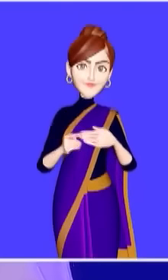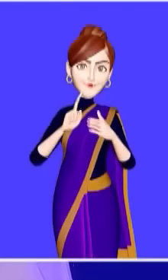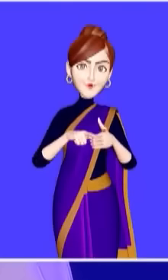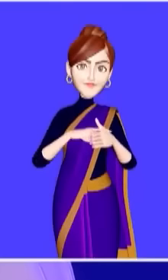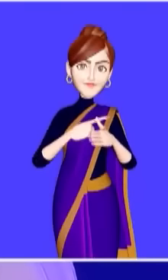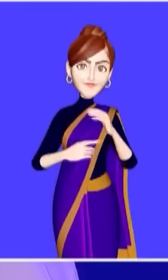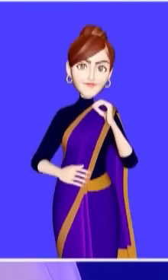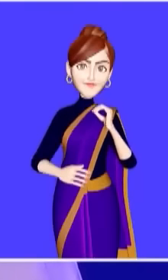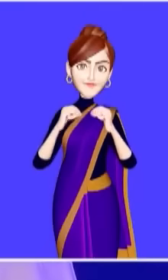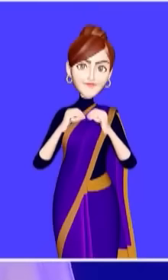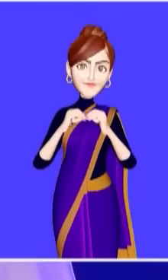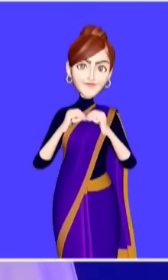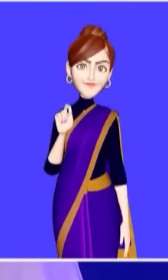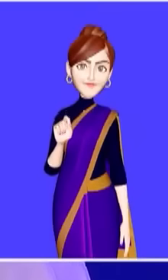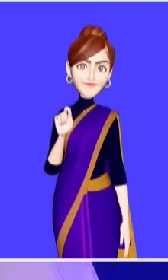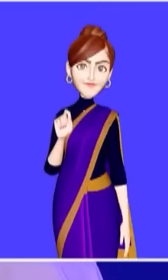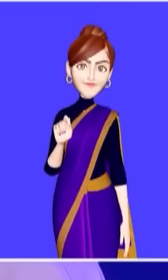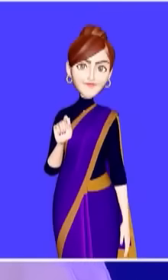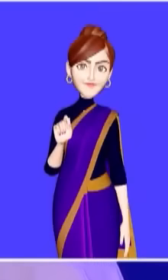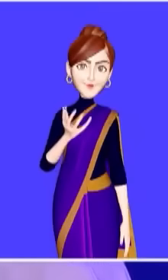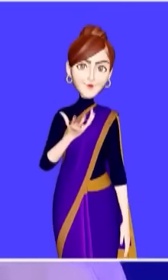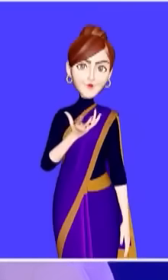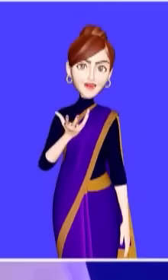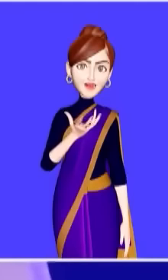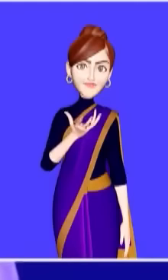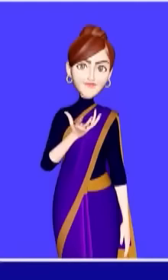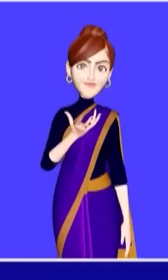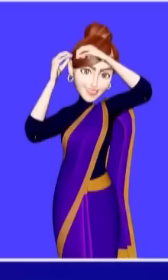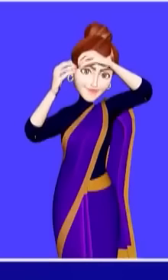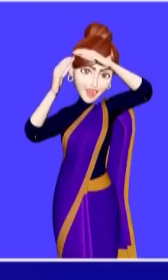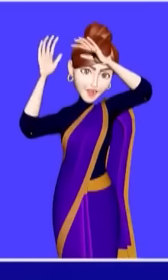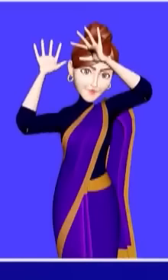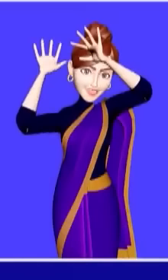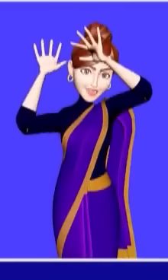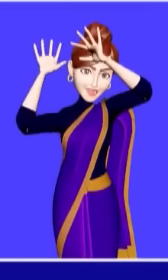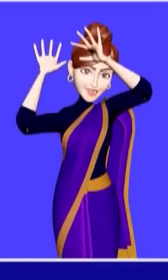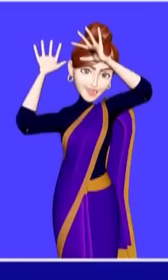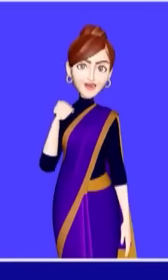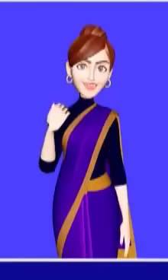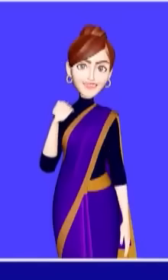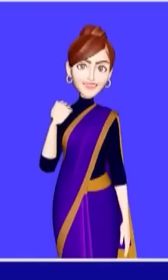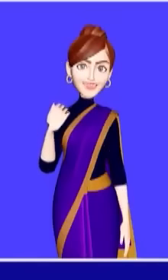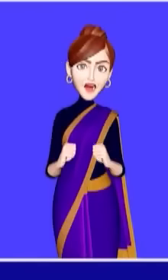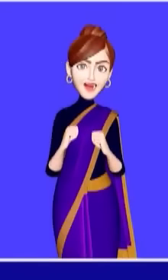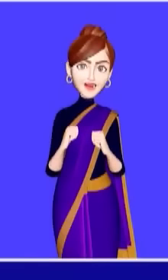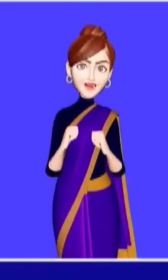बढ़ें तो आर्टिफिशियल इंटेलिजेंस पूरी मानवता की क्षमता को